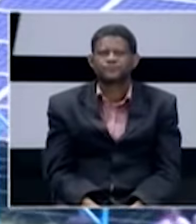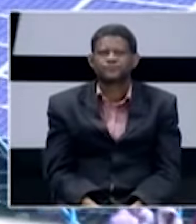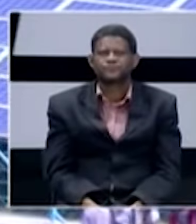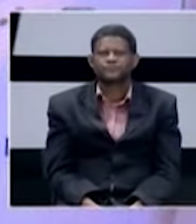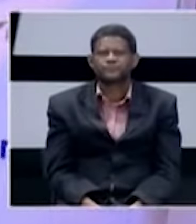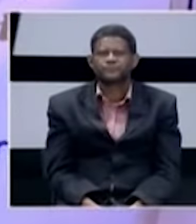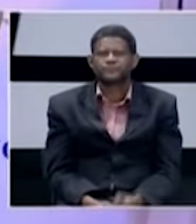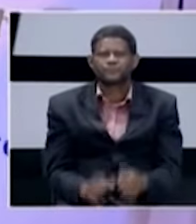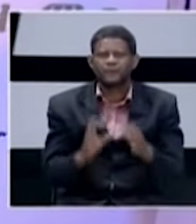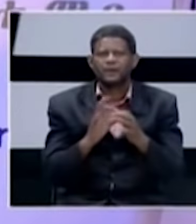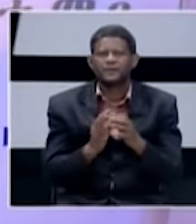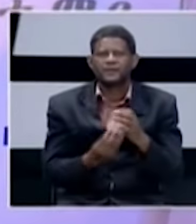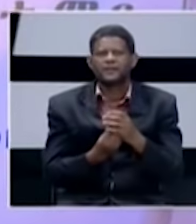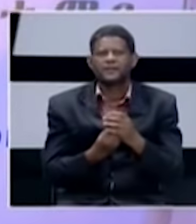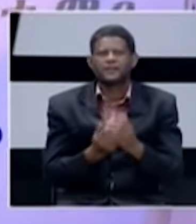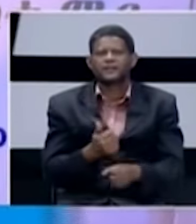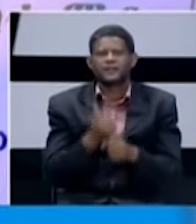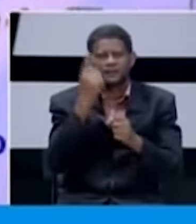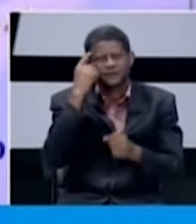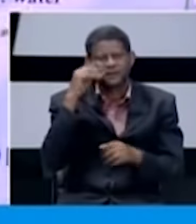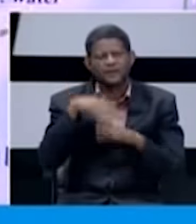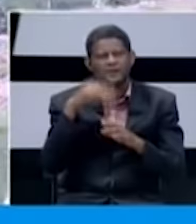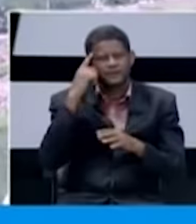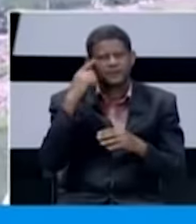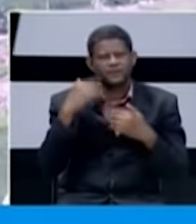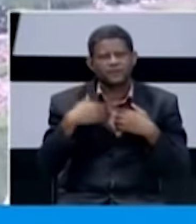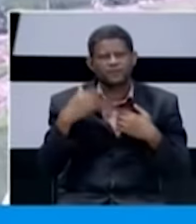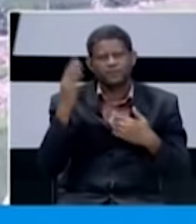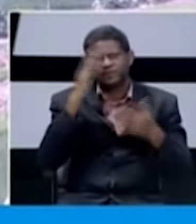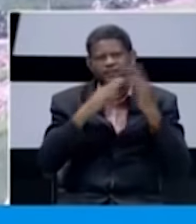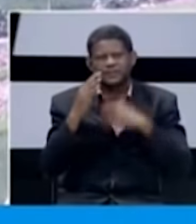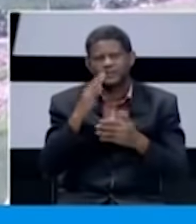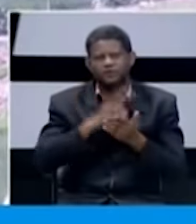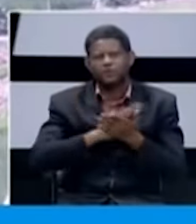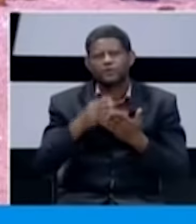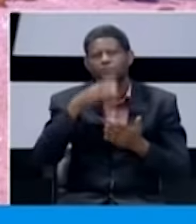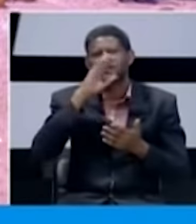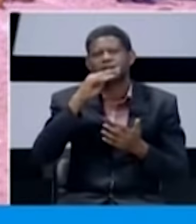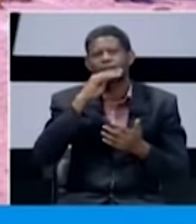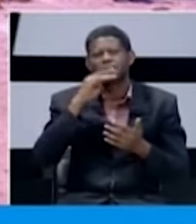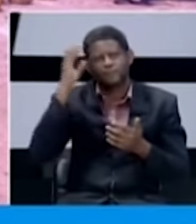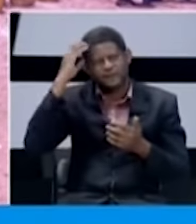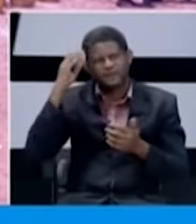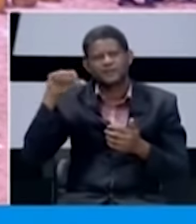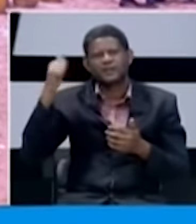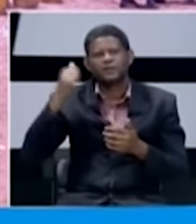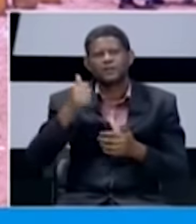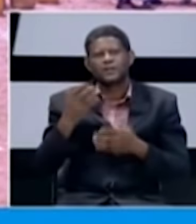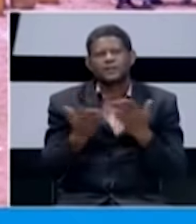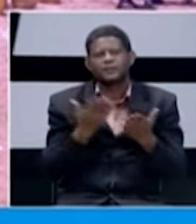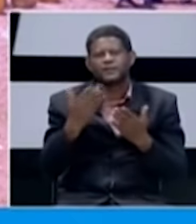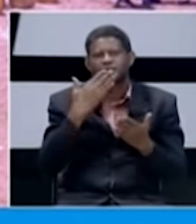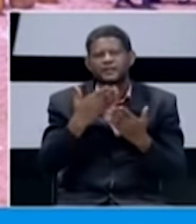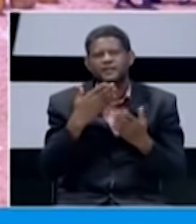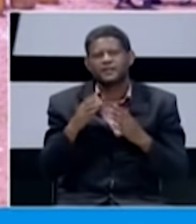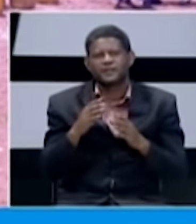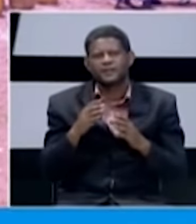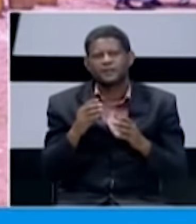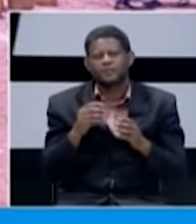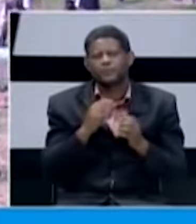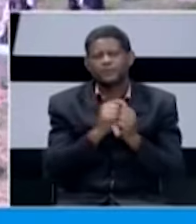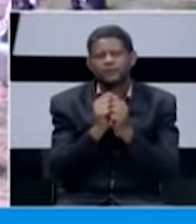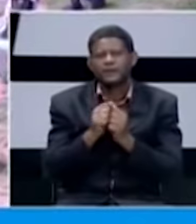ማህበራዊ ረዲኤት ትግራይ አብ ትግራይ ዘሎ ጸገም ጽሩ ይመስተማይ ንምፍታህ መንግስትን ካሎት ገበርት ሰናይ ትካላትን አብ ዘይበጽሕውን ቦታታት